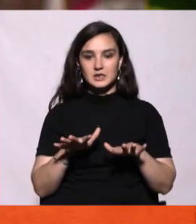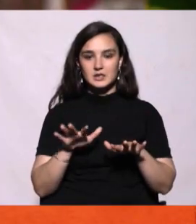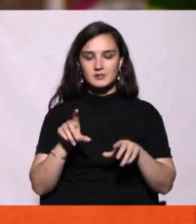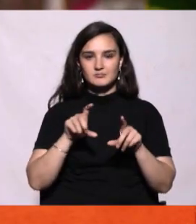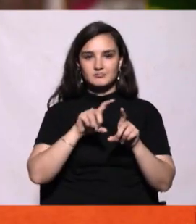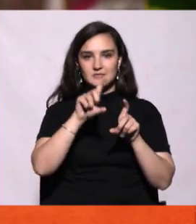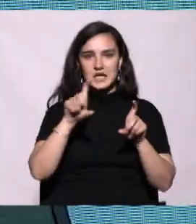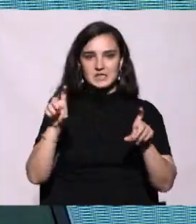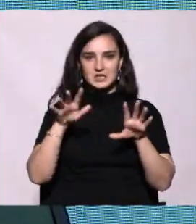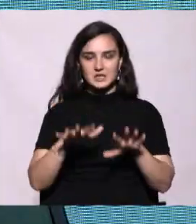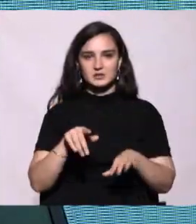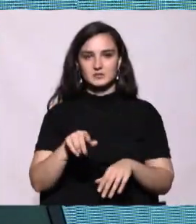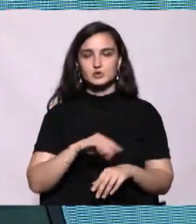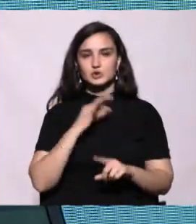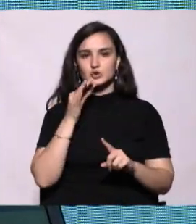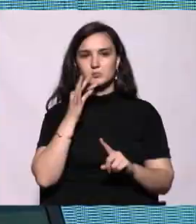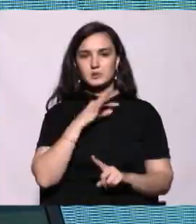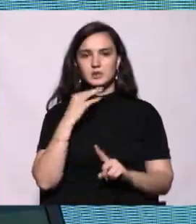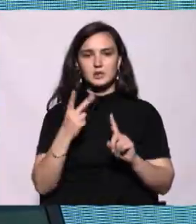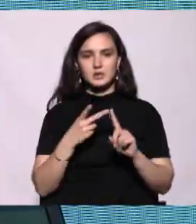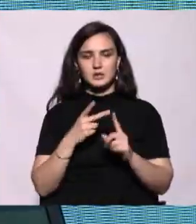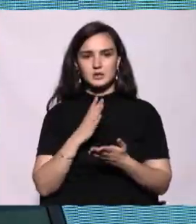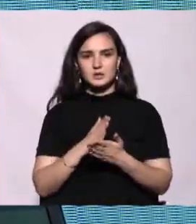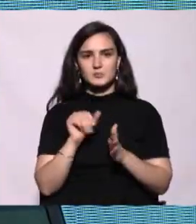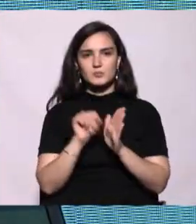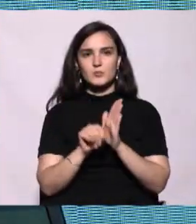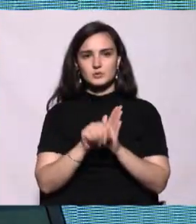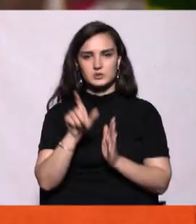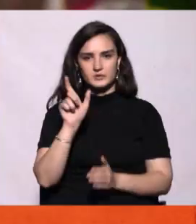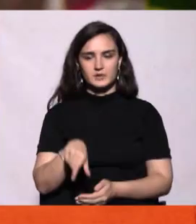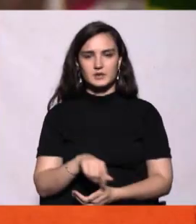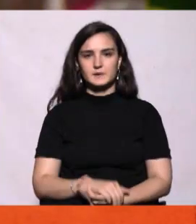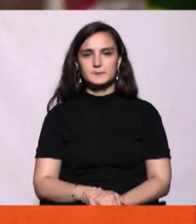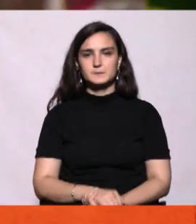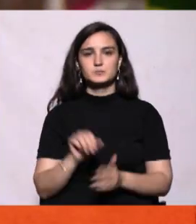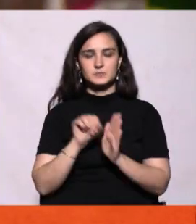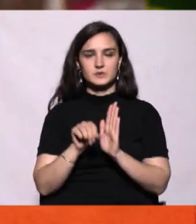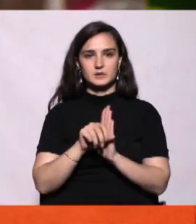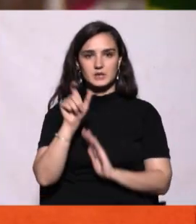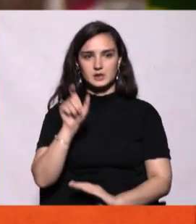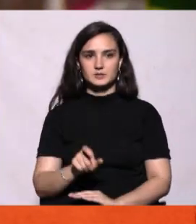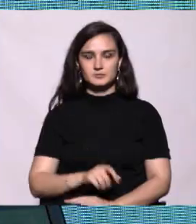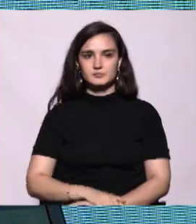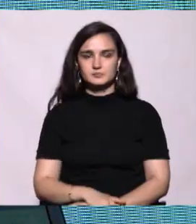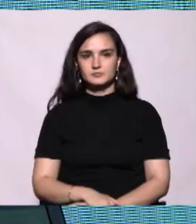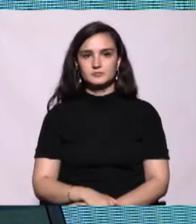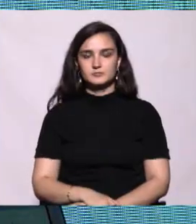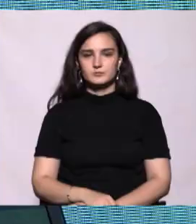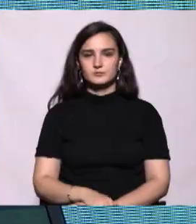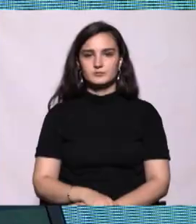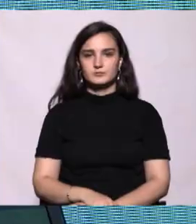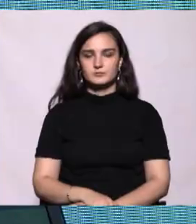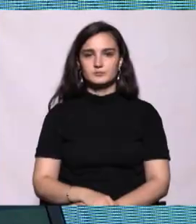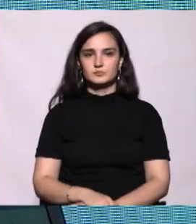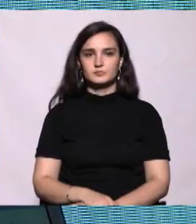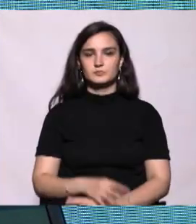nagrzali. Next word, murderer. Murderer. Mკვლელი. Next word,